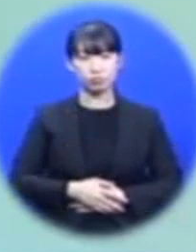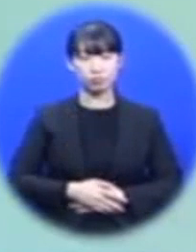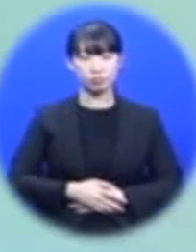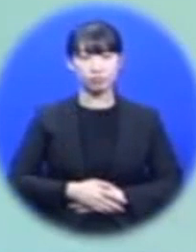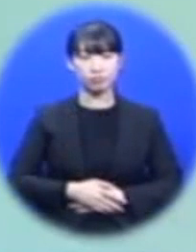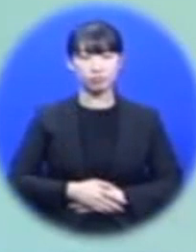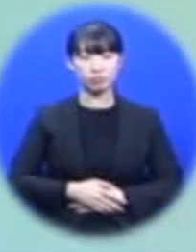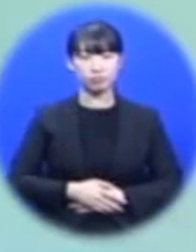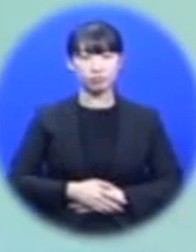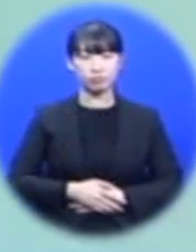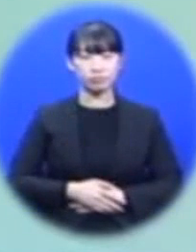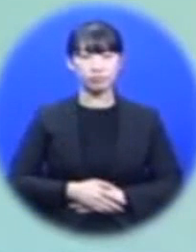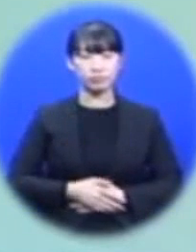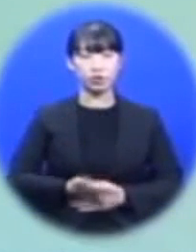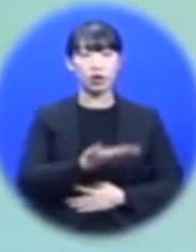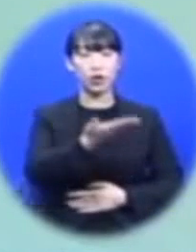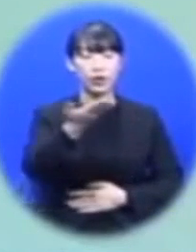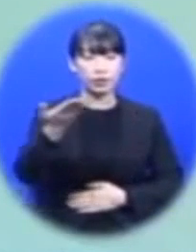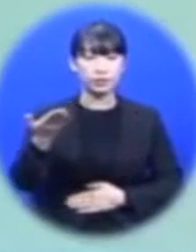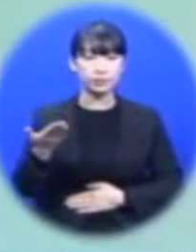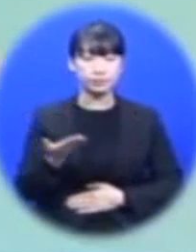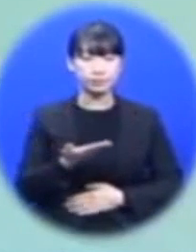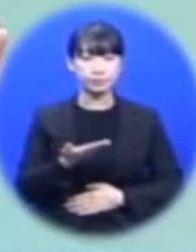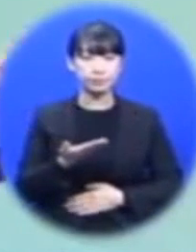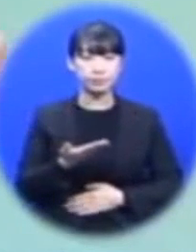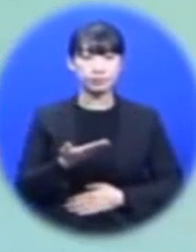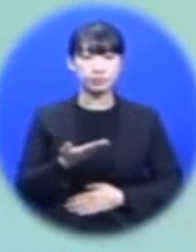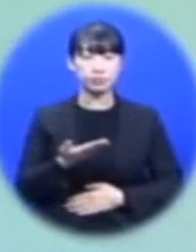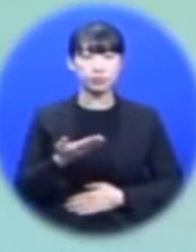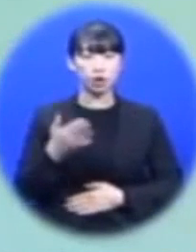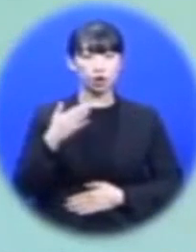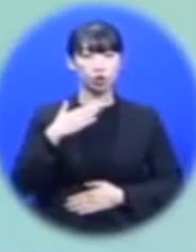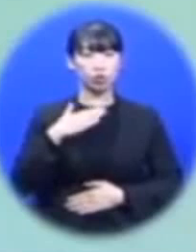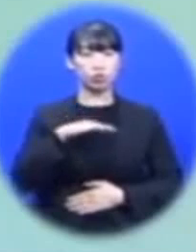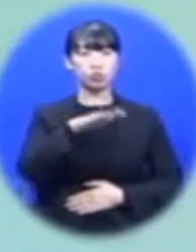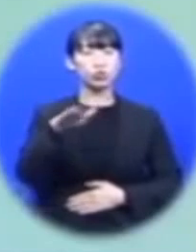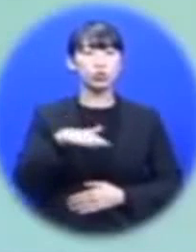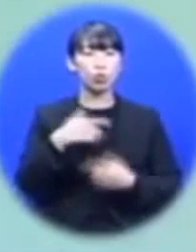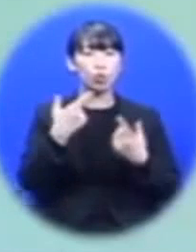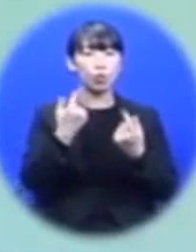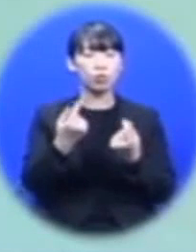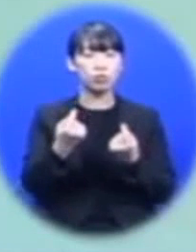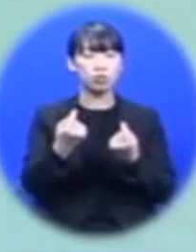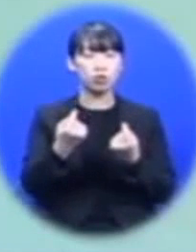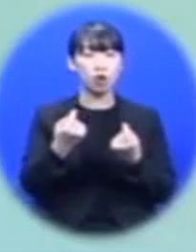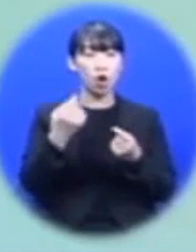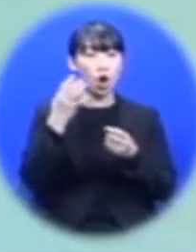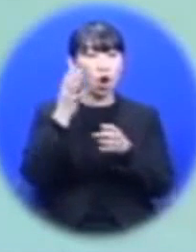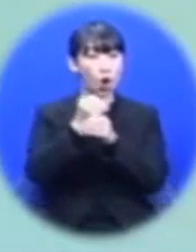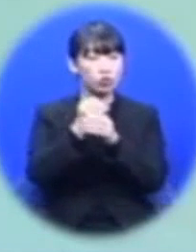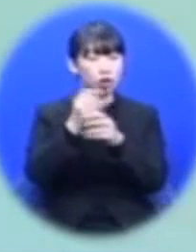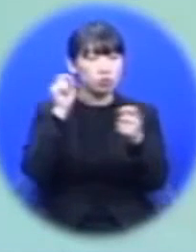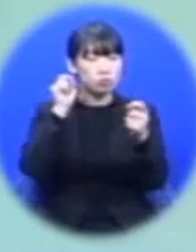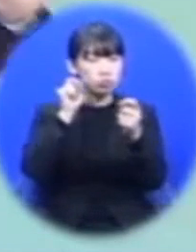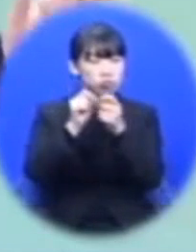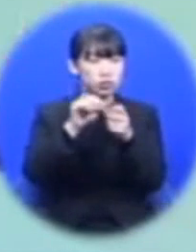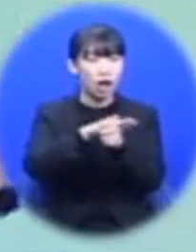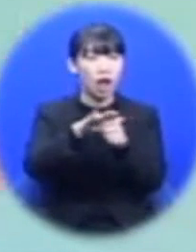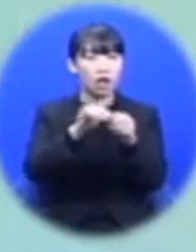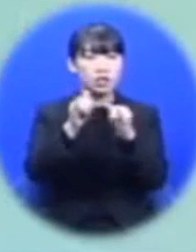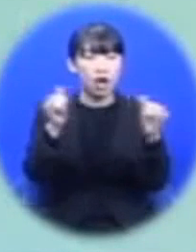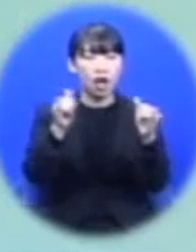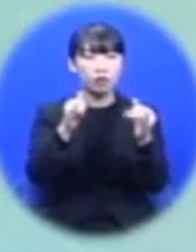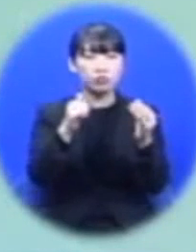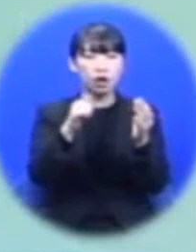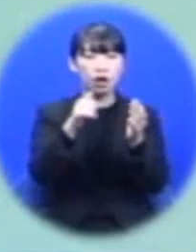심정이나 여러분 우리도 언젠간 혼자 있을 때가 옵니다 사랑하는 사람 다 떠나고